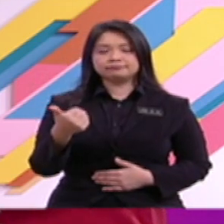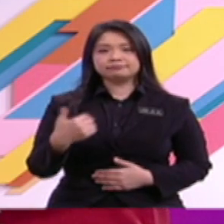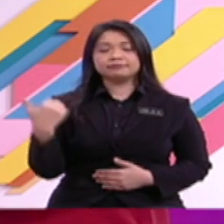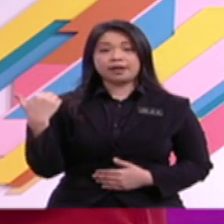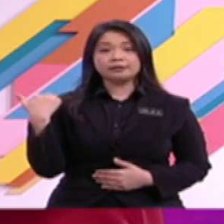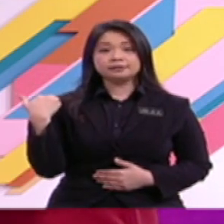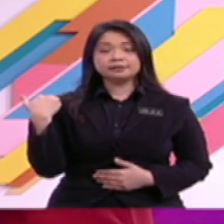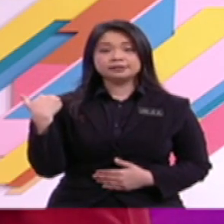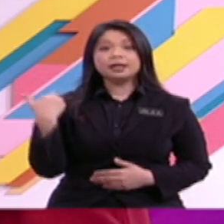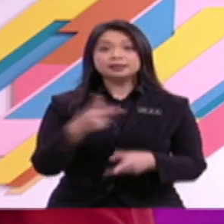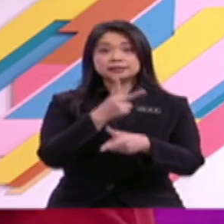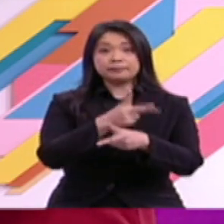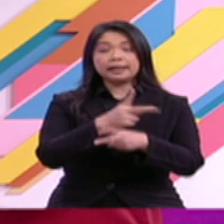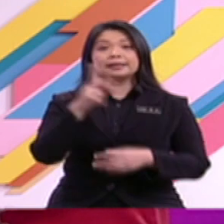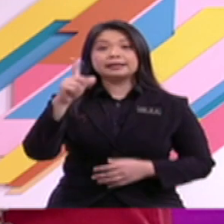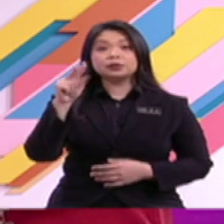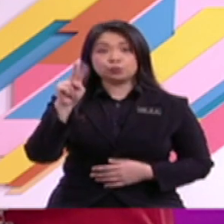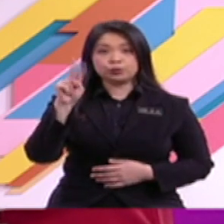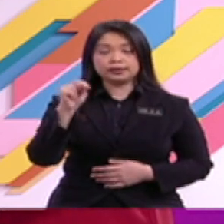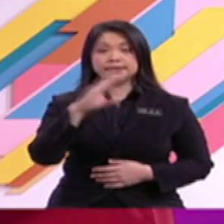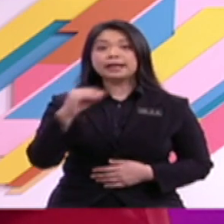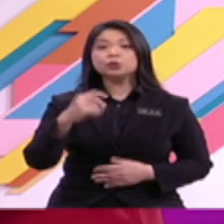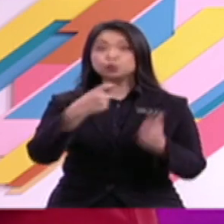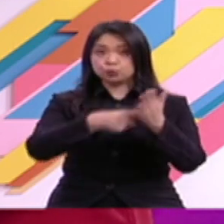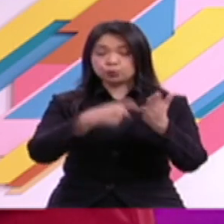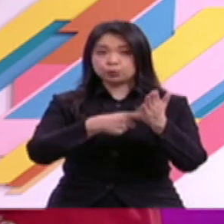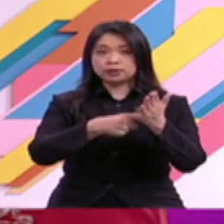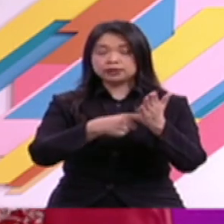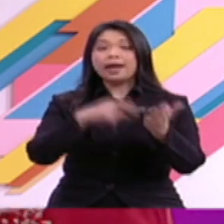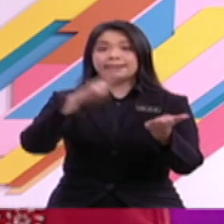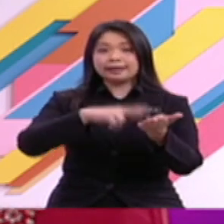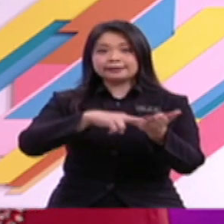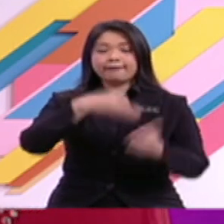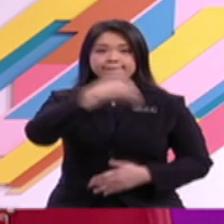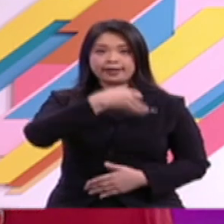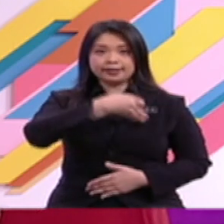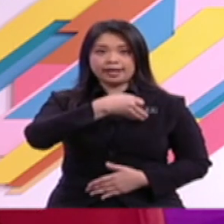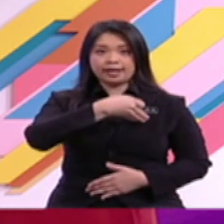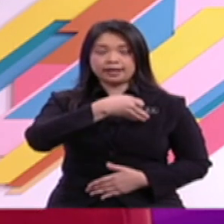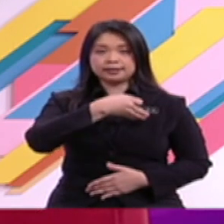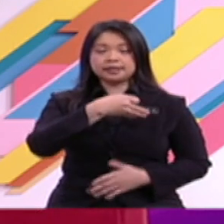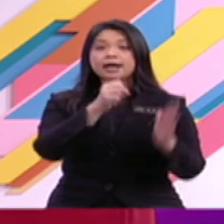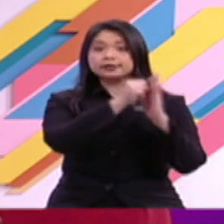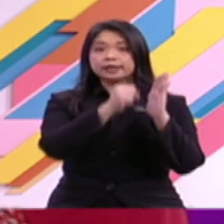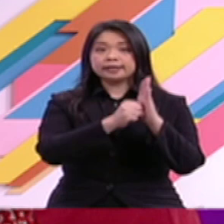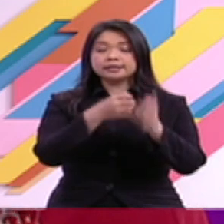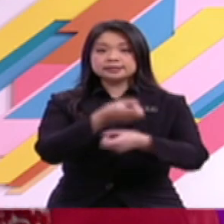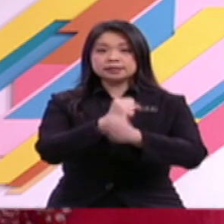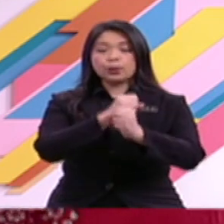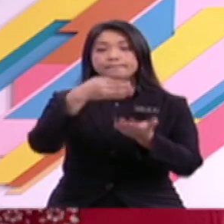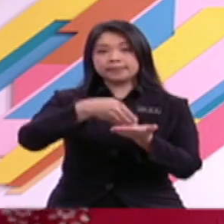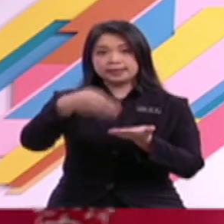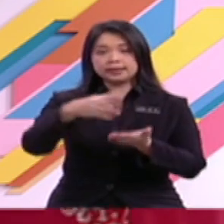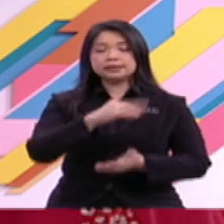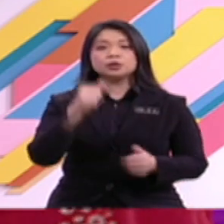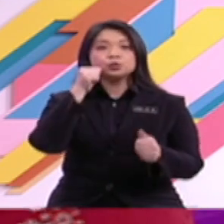berkanun rhizattun Nights kadar faedah syarat sewa beli dan juga